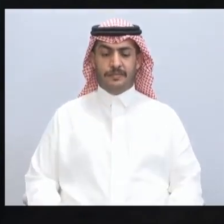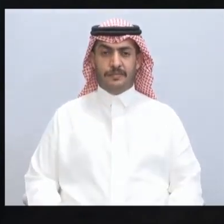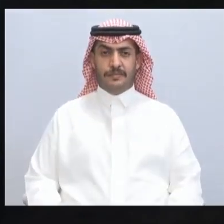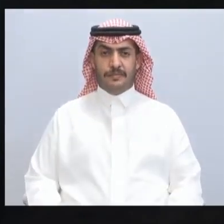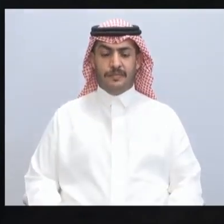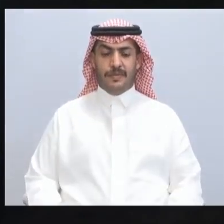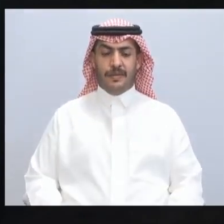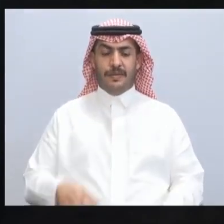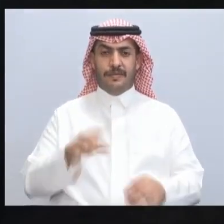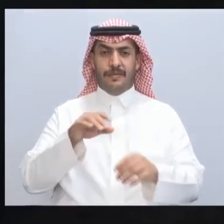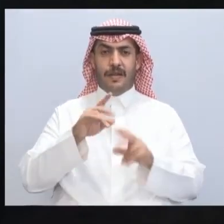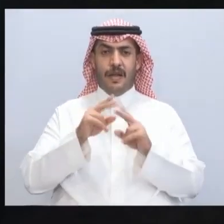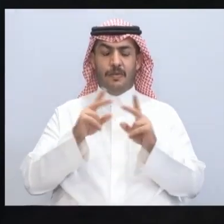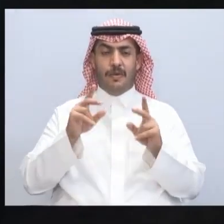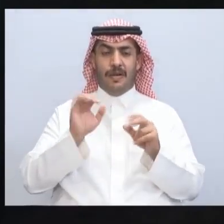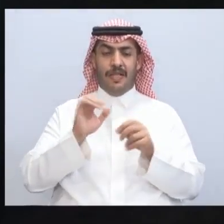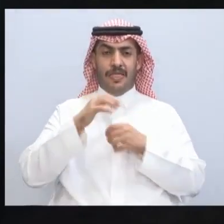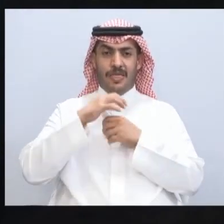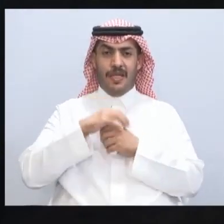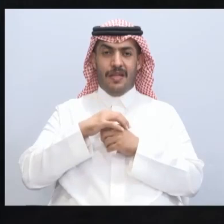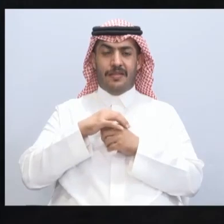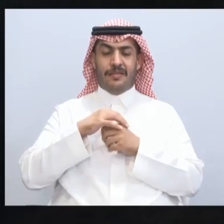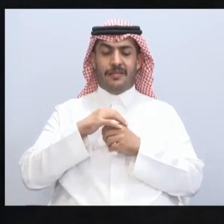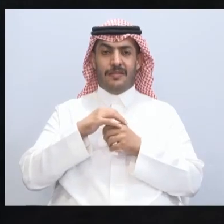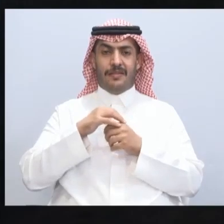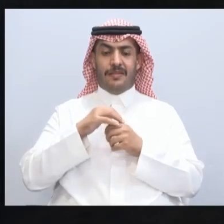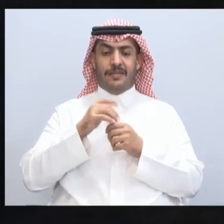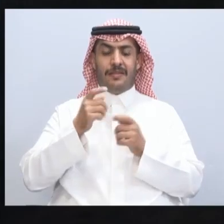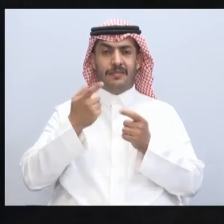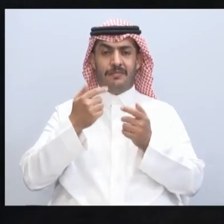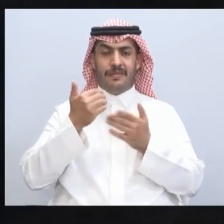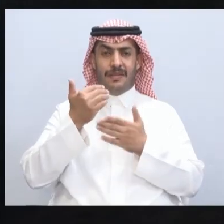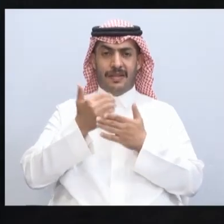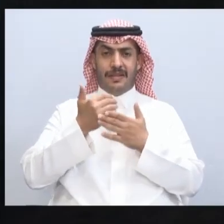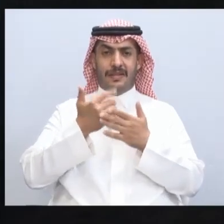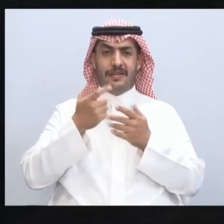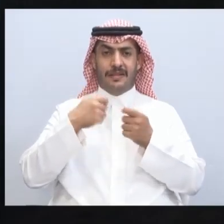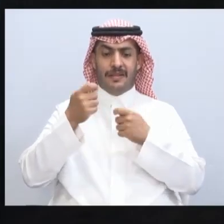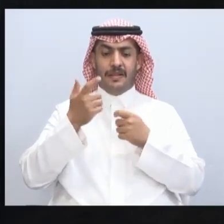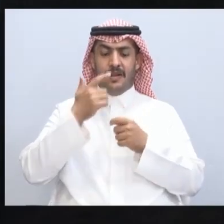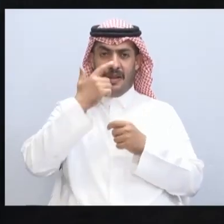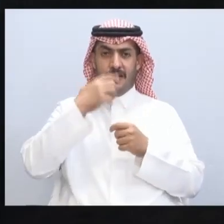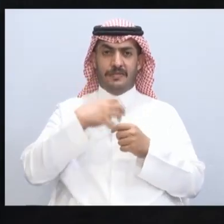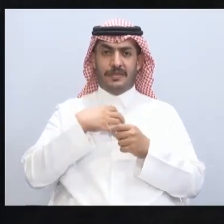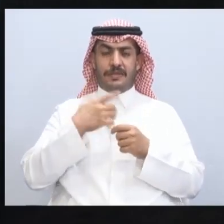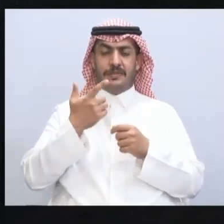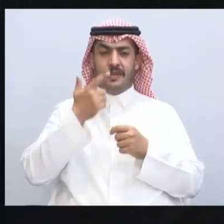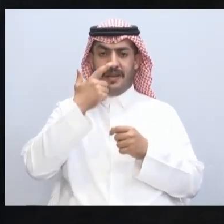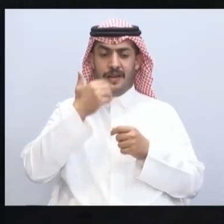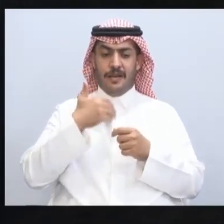مره اخرى هناك ثلاثه انواع من الضغوط اقتصاديه نفسيه